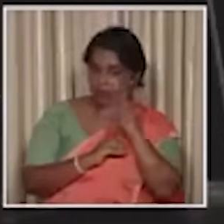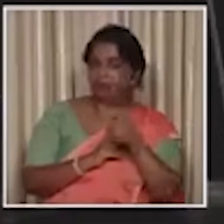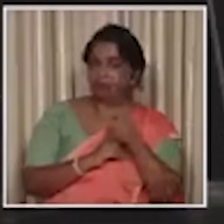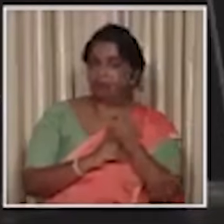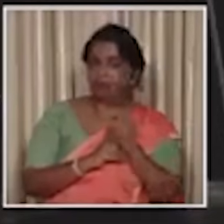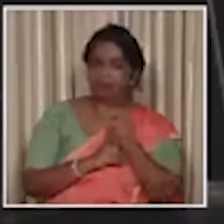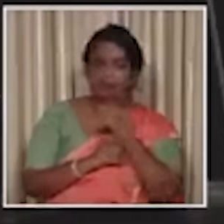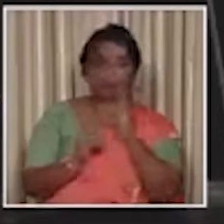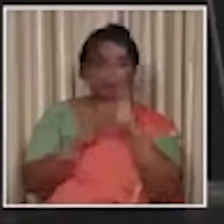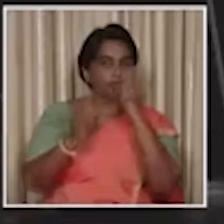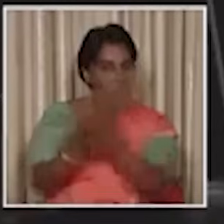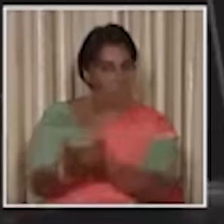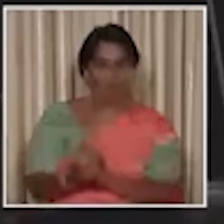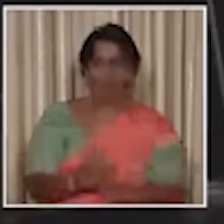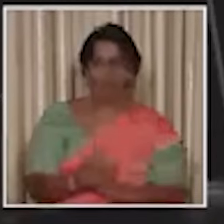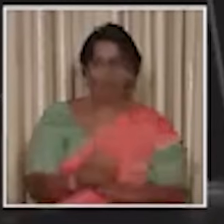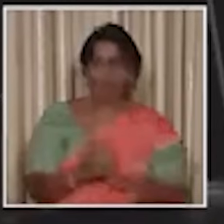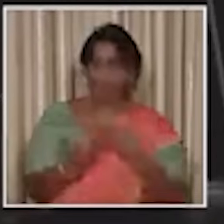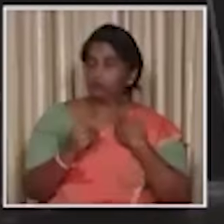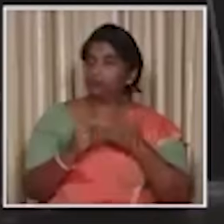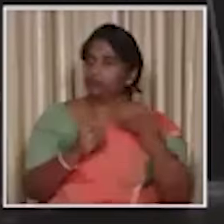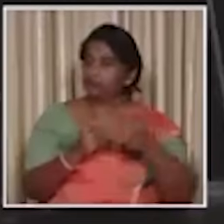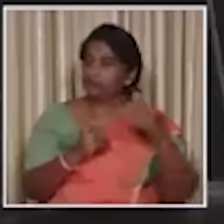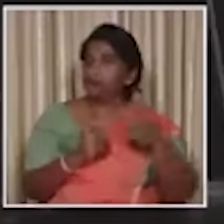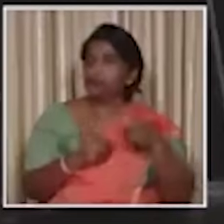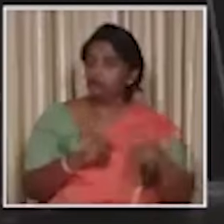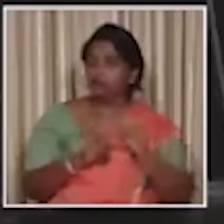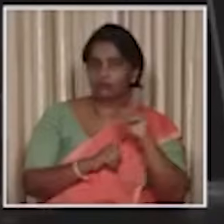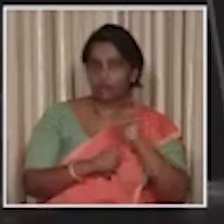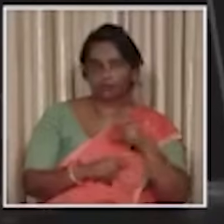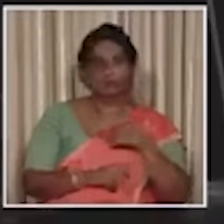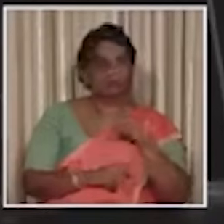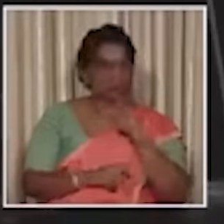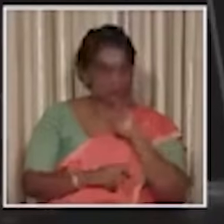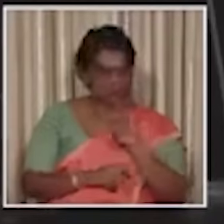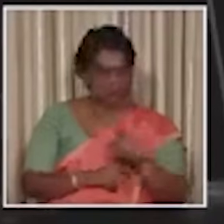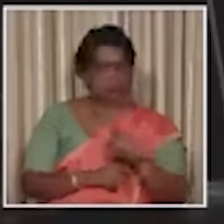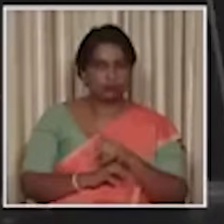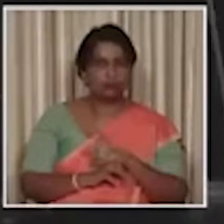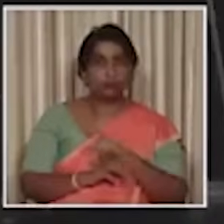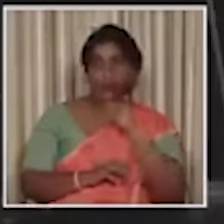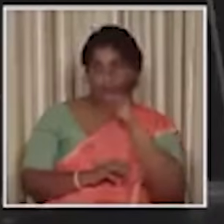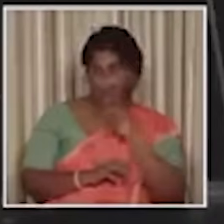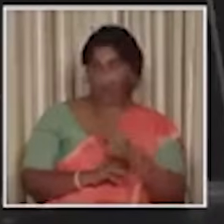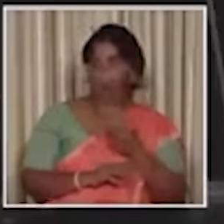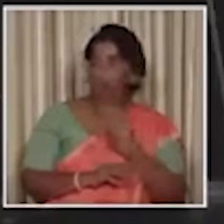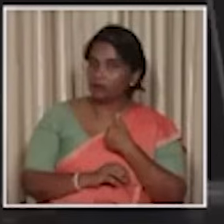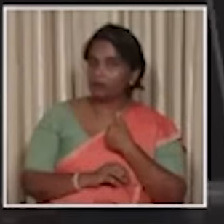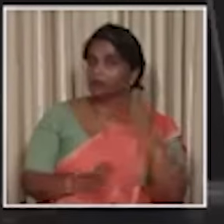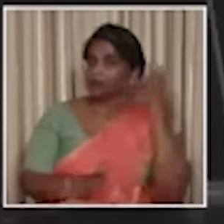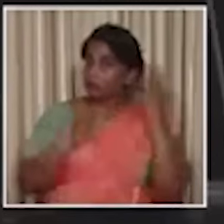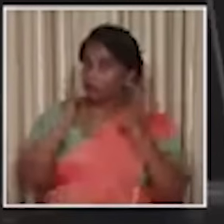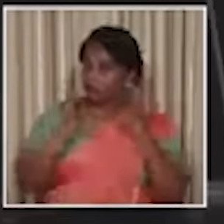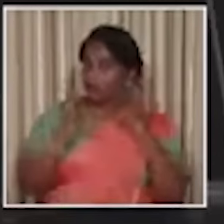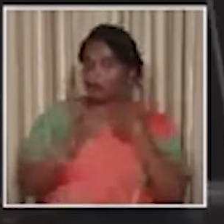இந்த சபையினூடாக, உயர்ந்த சபையினூடாக நான் கேட்டுக்கொள்வது, மிக மிக உலகம் வெட்டி தலைகுனியக்கூடிய அளவிற்கு நேற்று தரவை